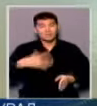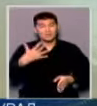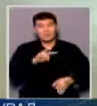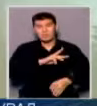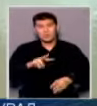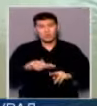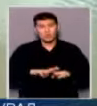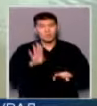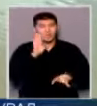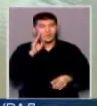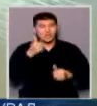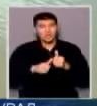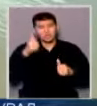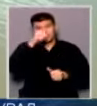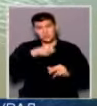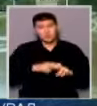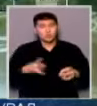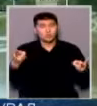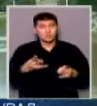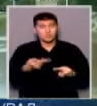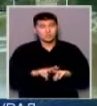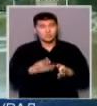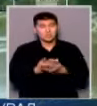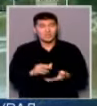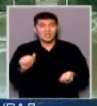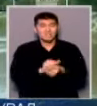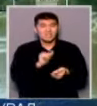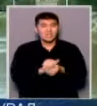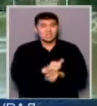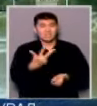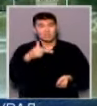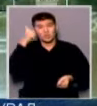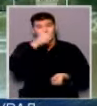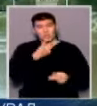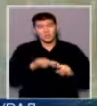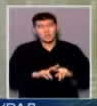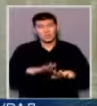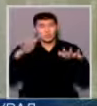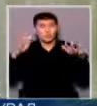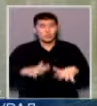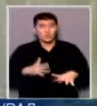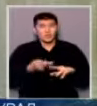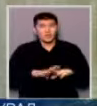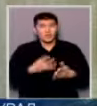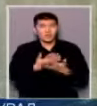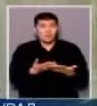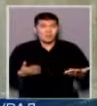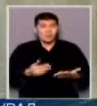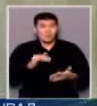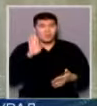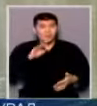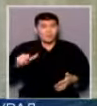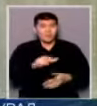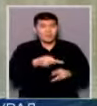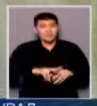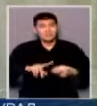миллионов кубометров воды ежегодно. Необходимо учесть и засуху за последние 3 года. И все это ухудшает и без того плачевное состояние реки.